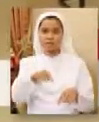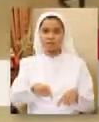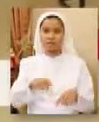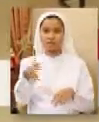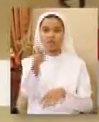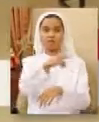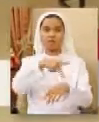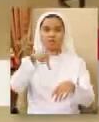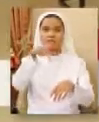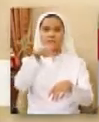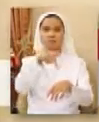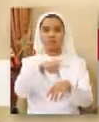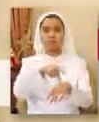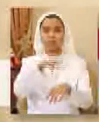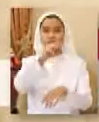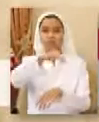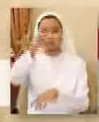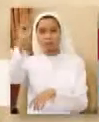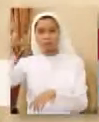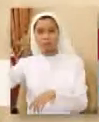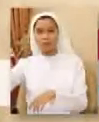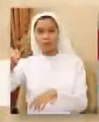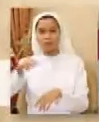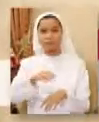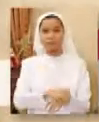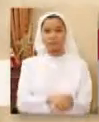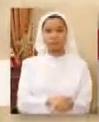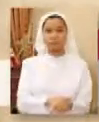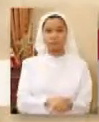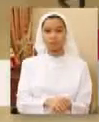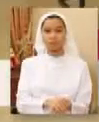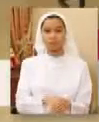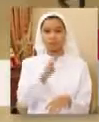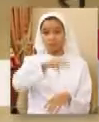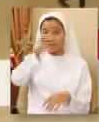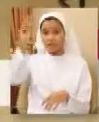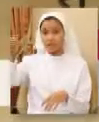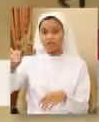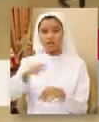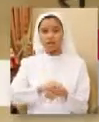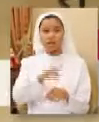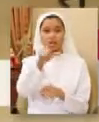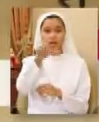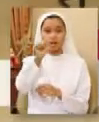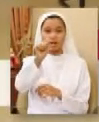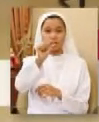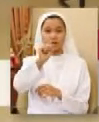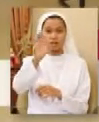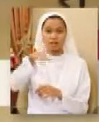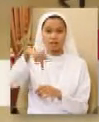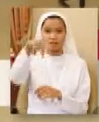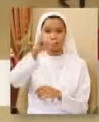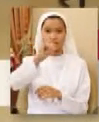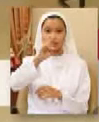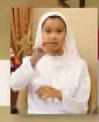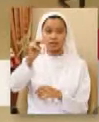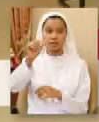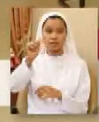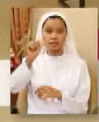Saan kayo mag-celebrate? Sa Manila po, kasi dito sa Philippines, sa Manila po. Saan sa Manila kayo siya? Sa Manila? Sa Las Piñas po.